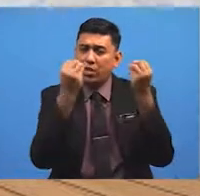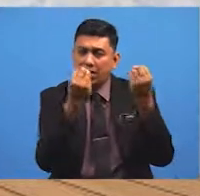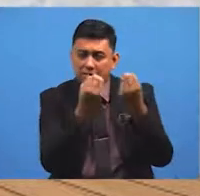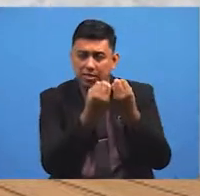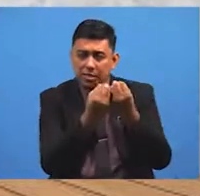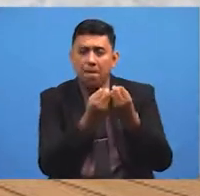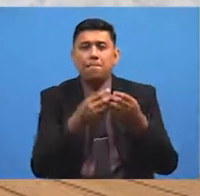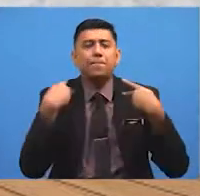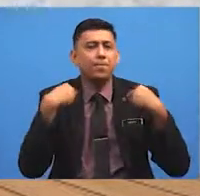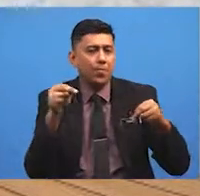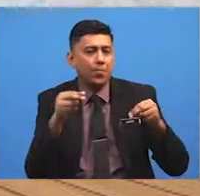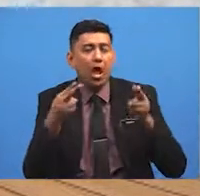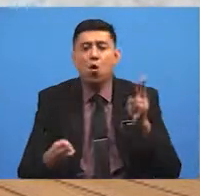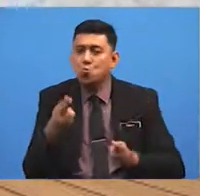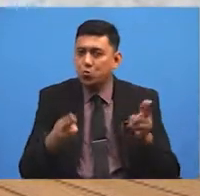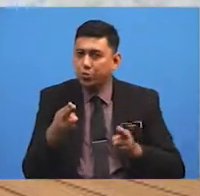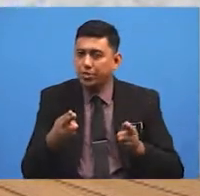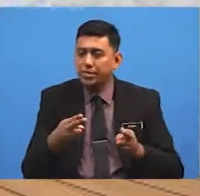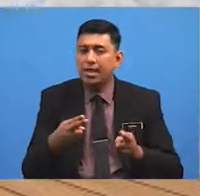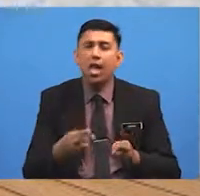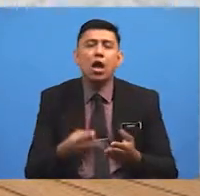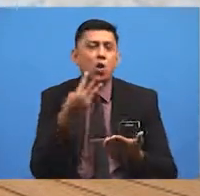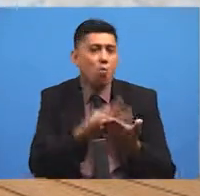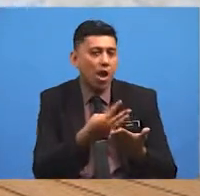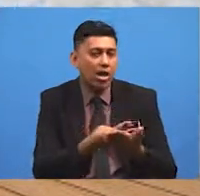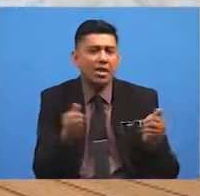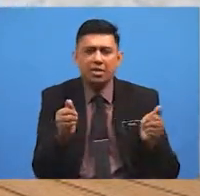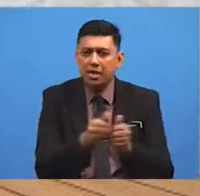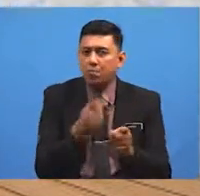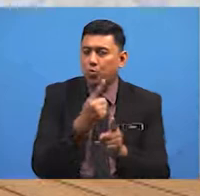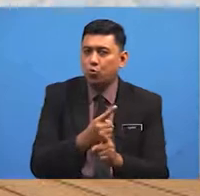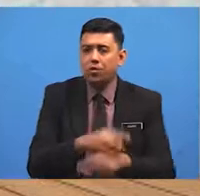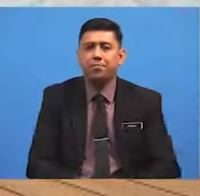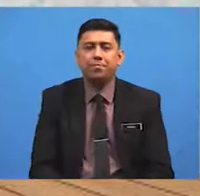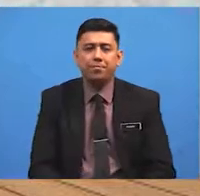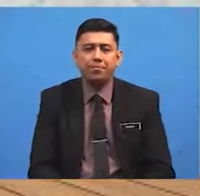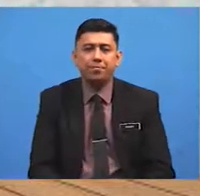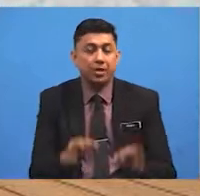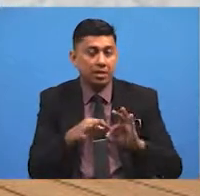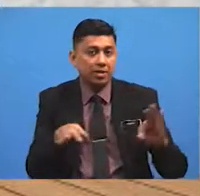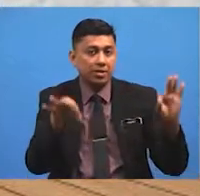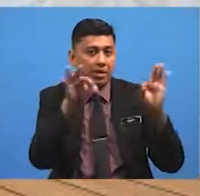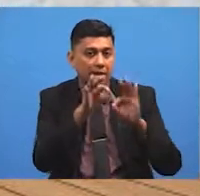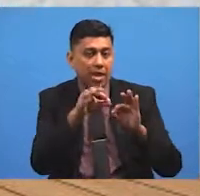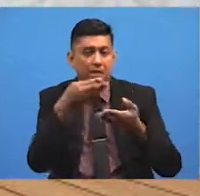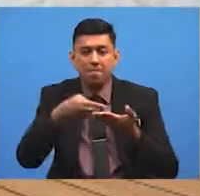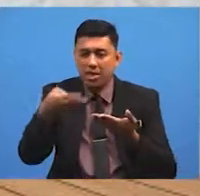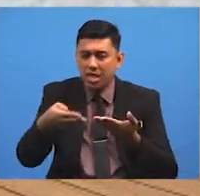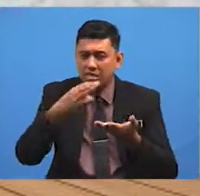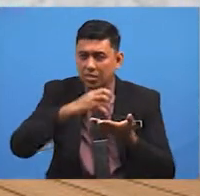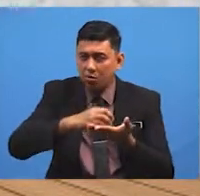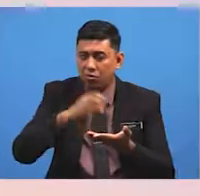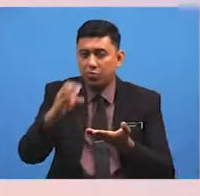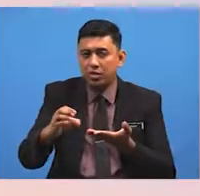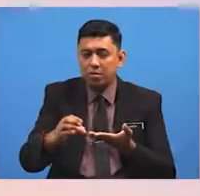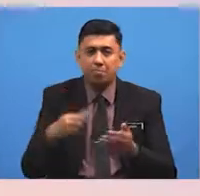penjagaan mengurus keuangan dengan lebih berhemat sebenarnya kepentingan belanjawan tunai adalah seperti